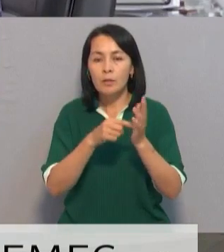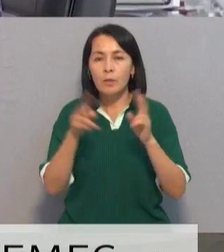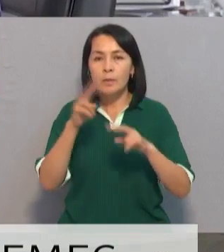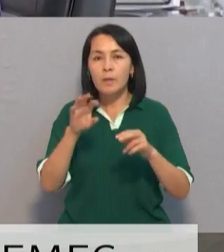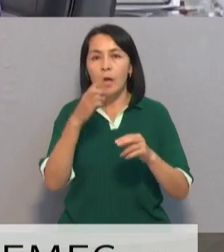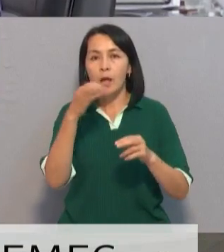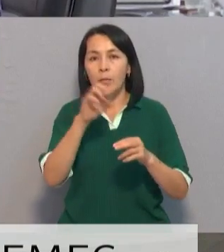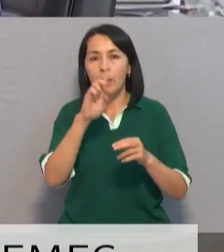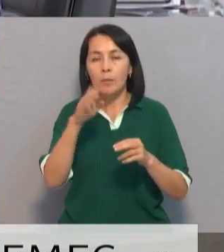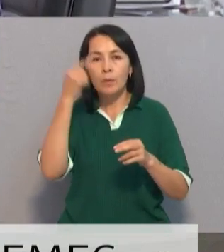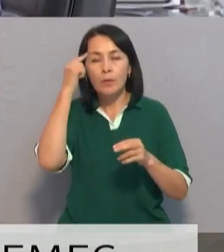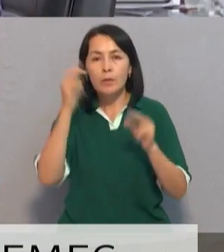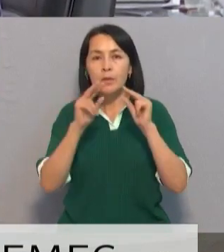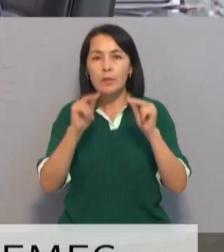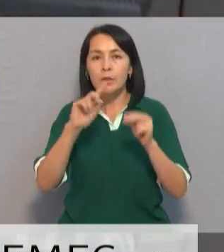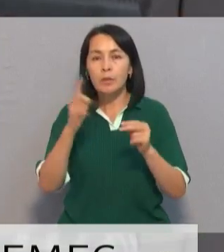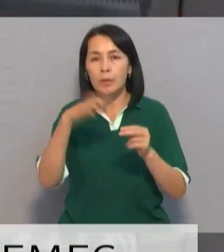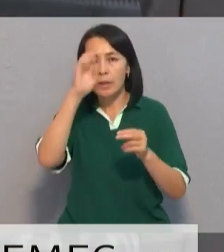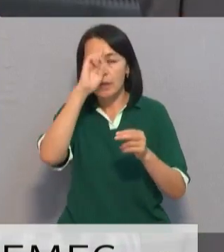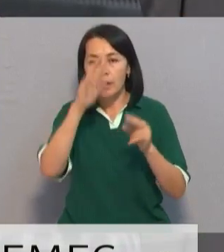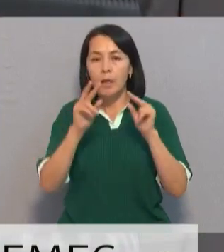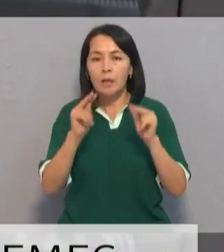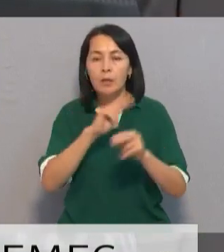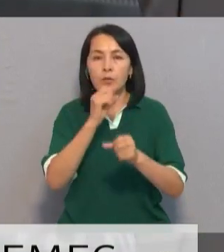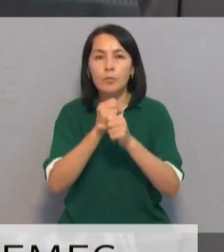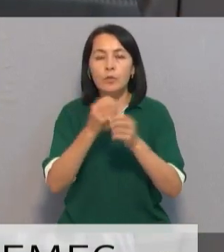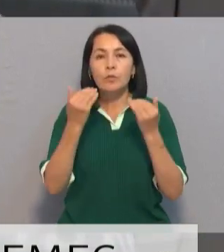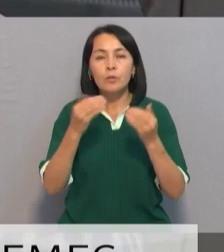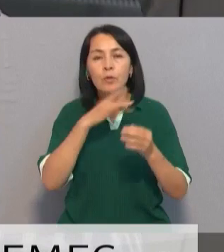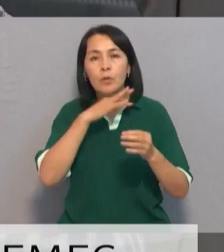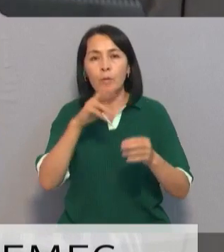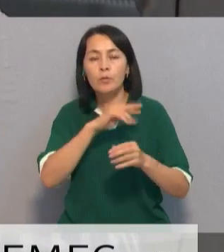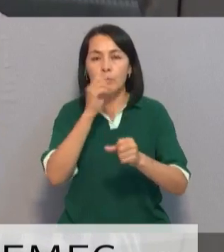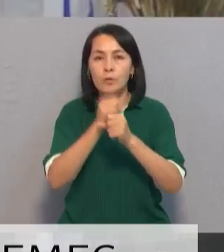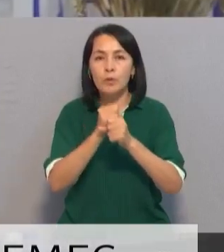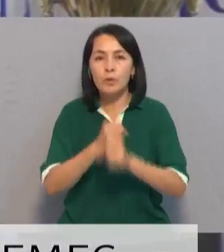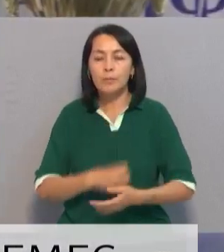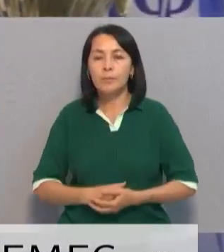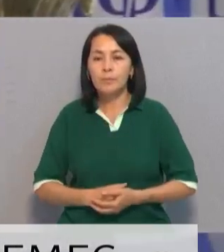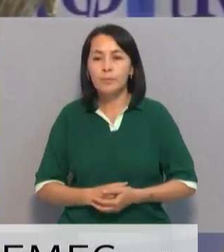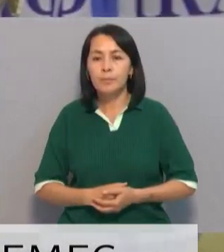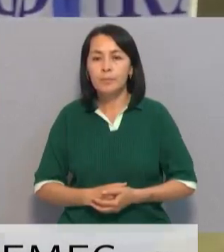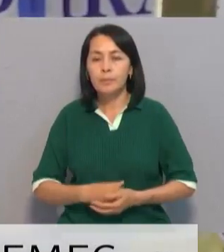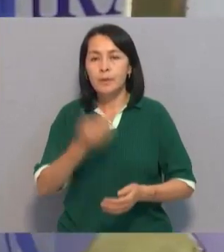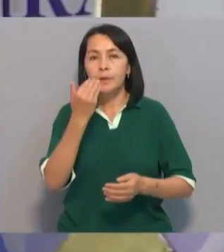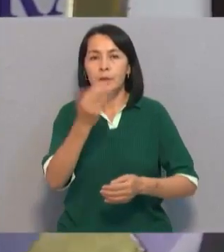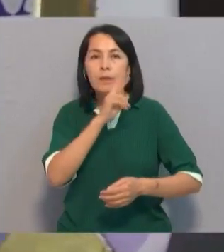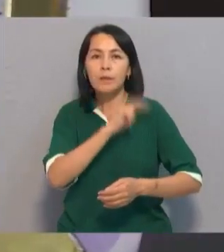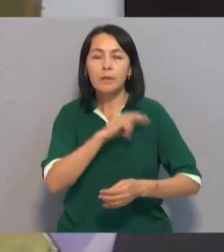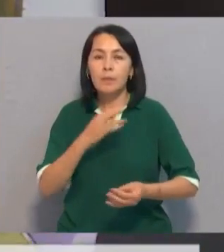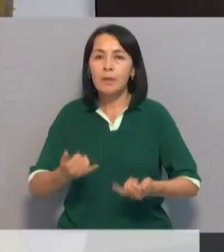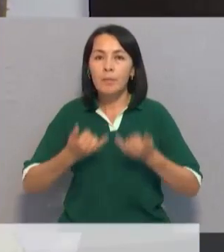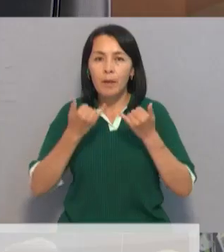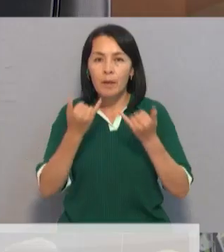Абай Балажанның оғымындағы шындық біреу, елге адал қызмет ету. Осы жолда аянбай тер төгу ғана. Сенің еңбегіңді бағалай